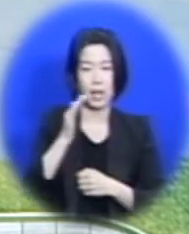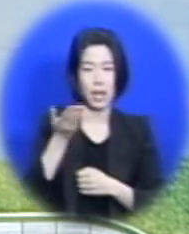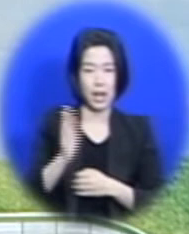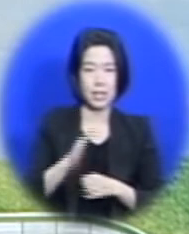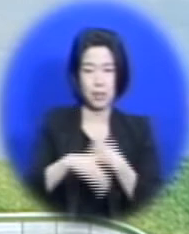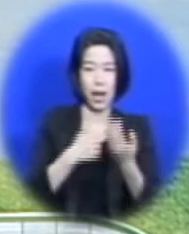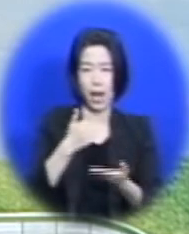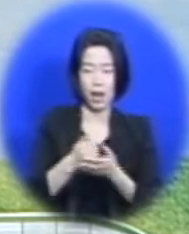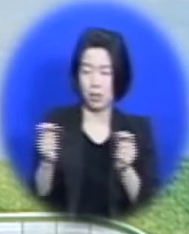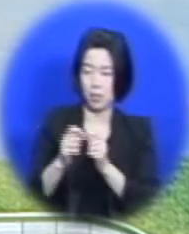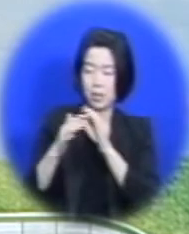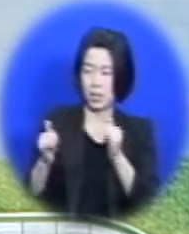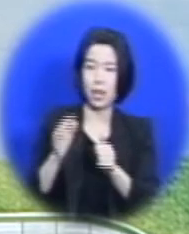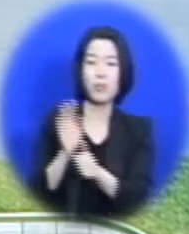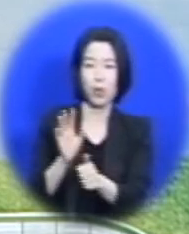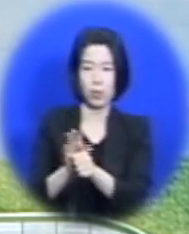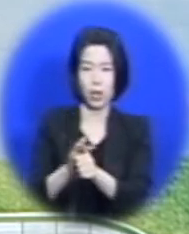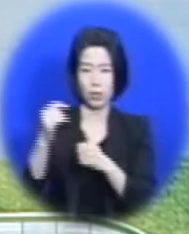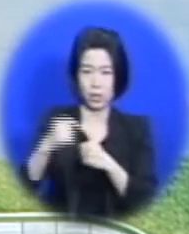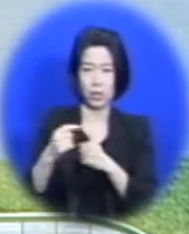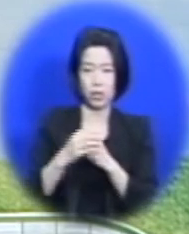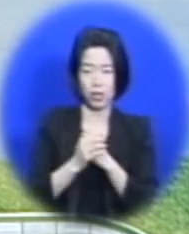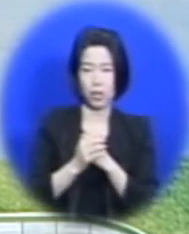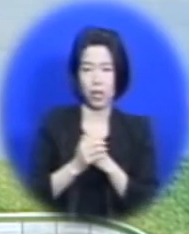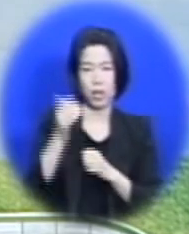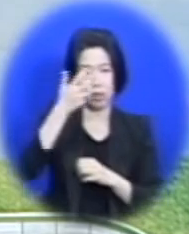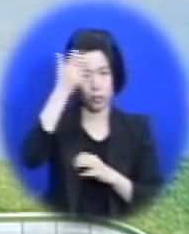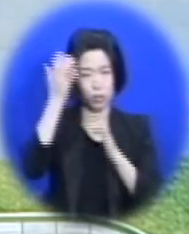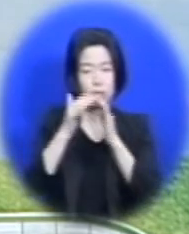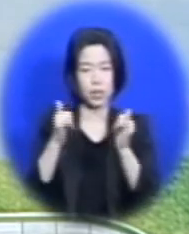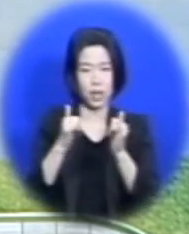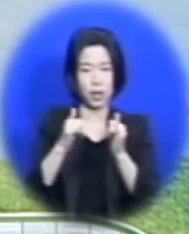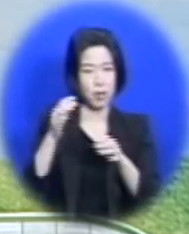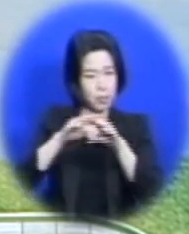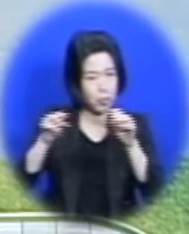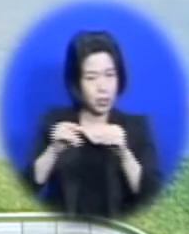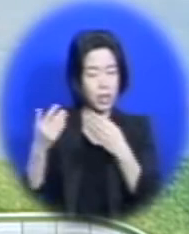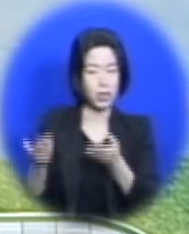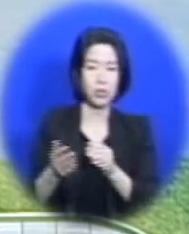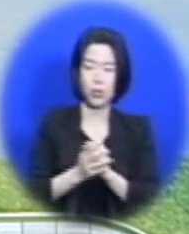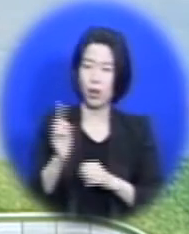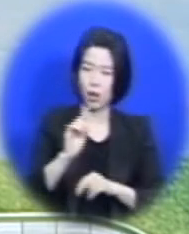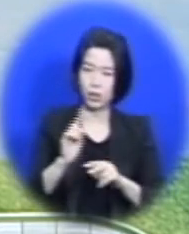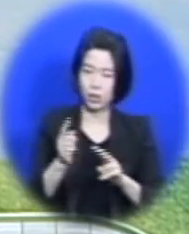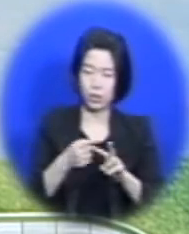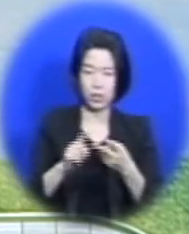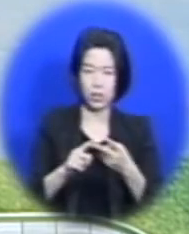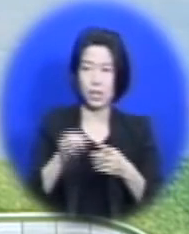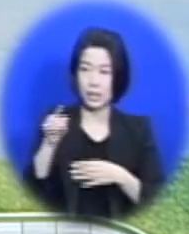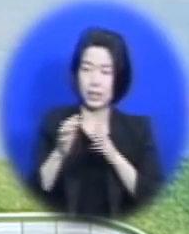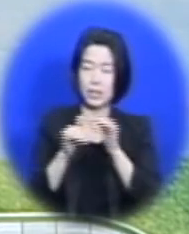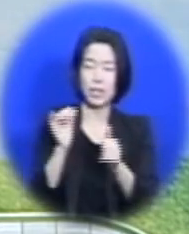거예요. 끊임없이 다른 사람을 도우라는 거예요. 꿈꾼 사람들 꿈 해몽해주고 어떻든지 그 사람들을 도우.